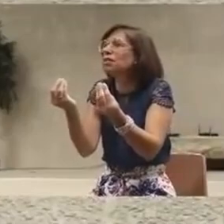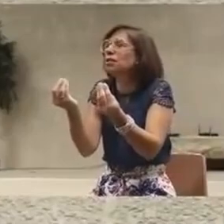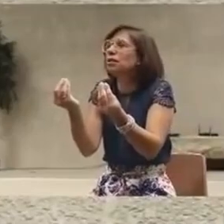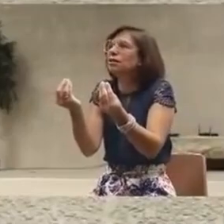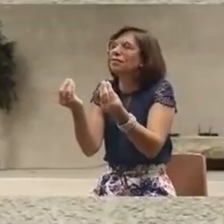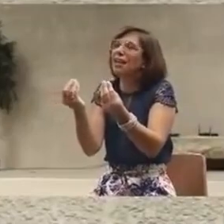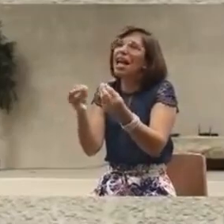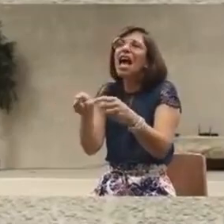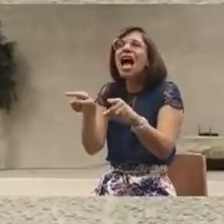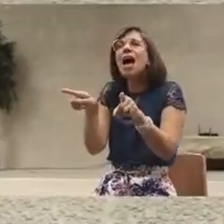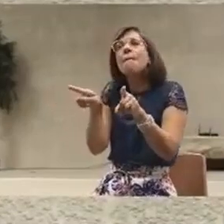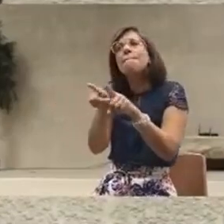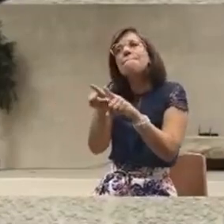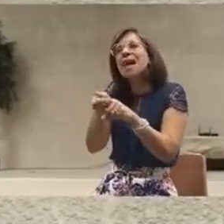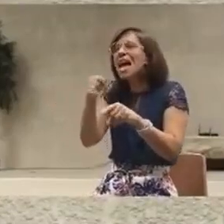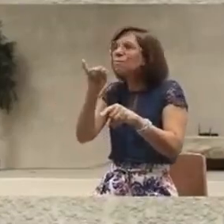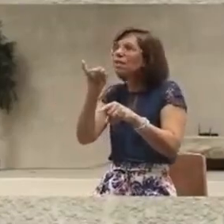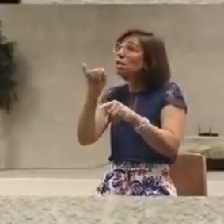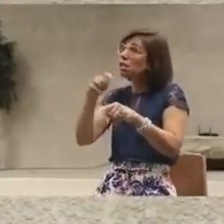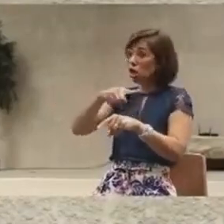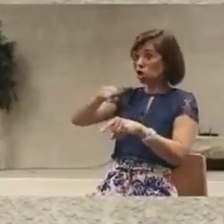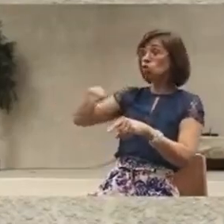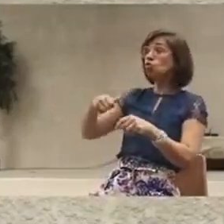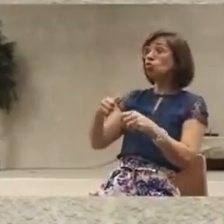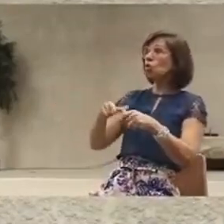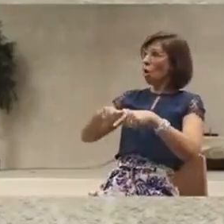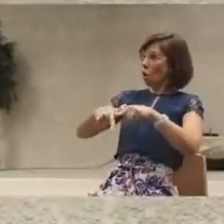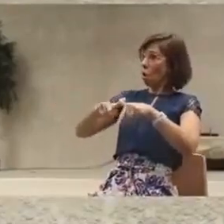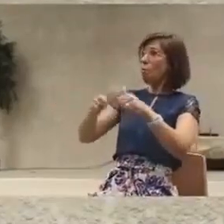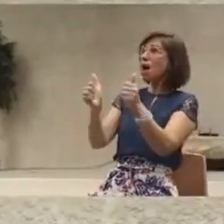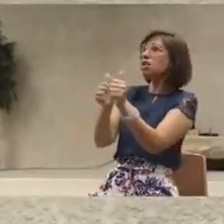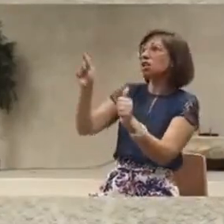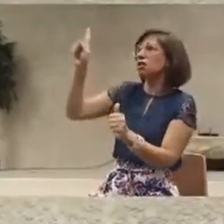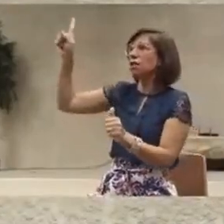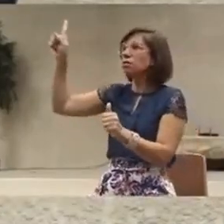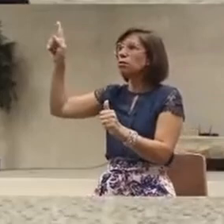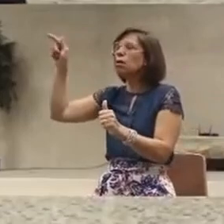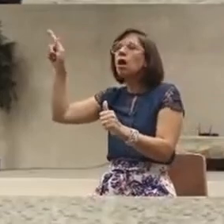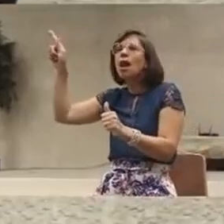là? Dieu est silencieux, Dieu semble absent.